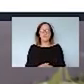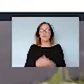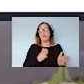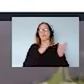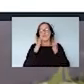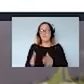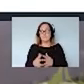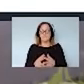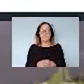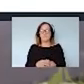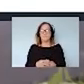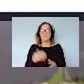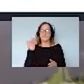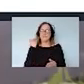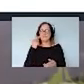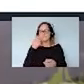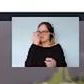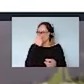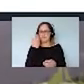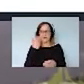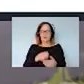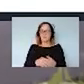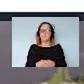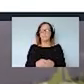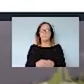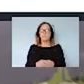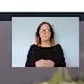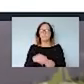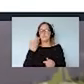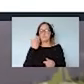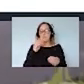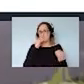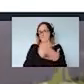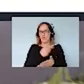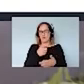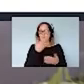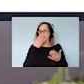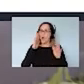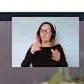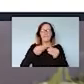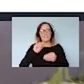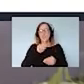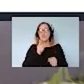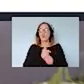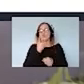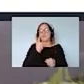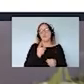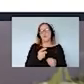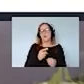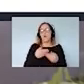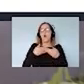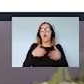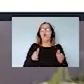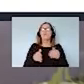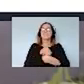rzeczą, która mnie w ostatnim takim czasie inspiruje, to zresztą bardzo świeżą, która też pokazuje coś więcej niż tylko, że otwarty